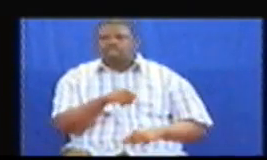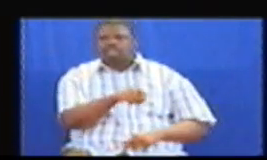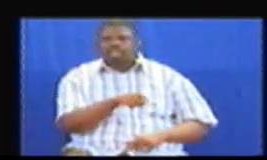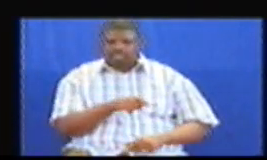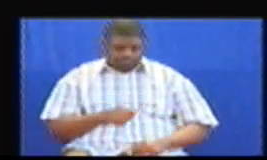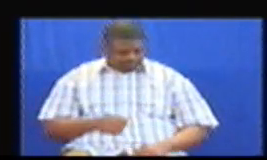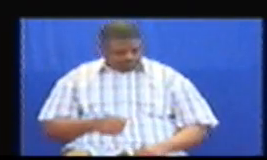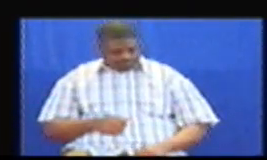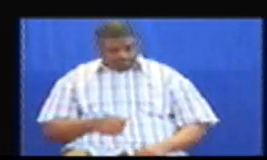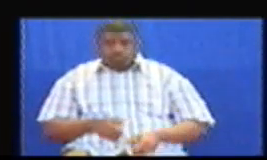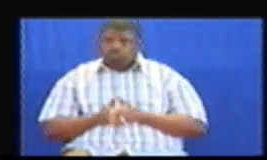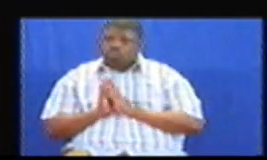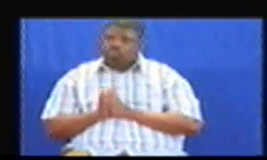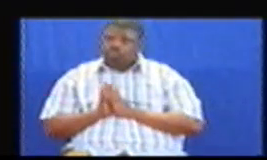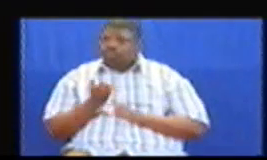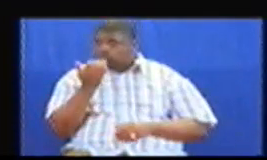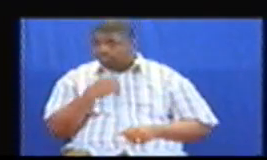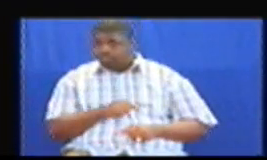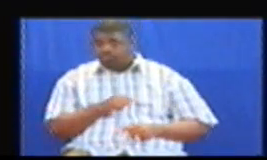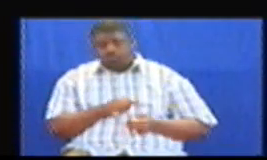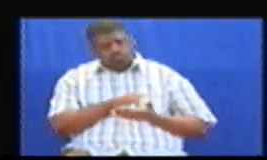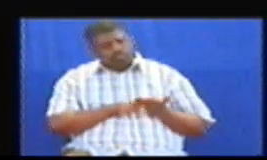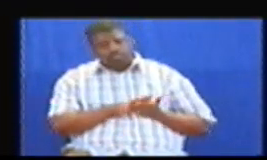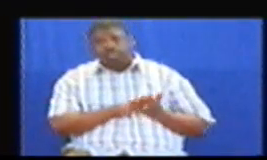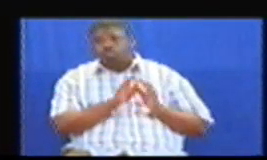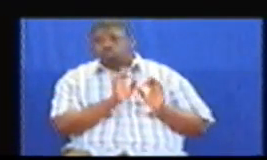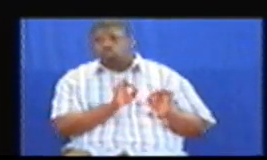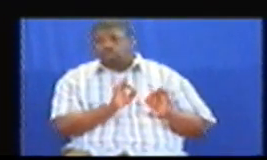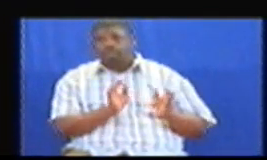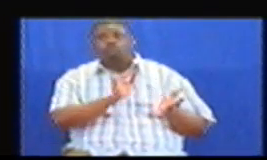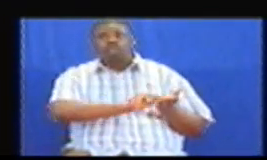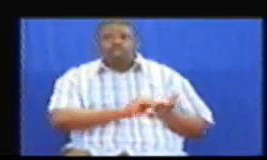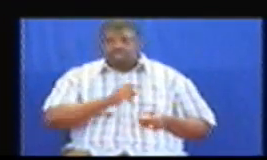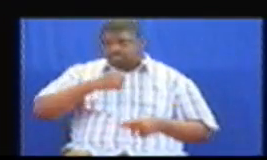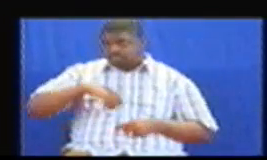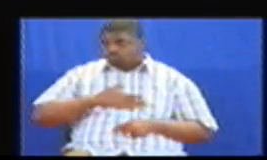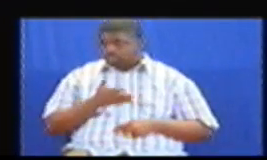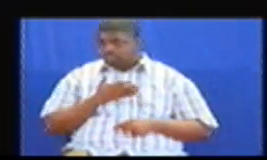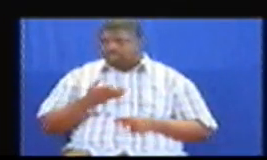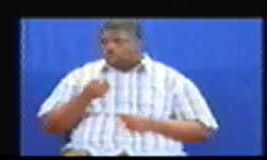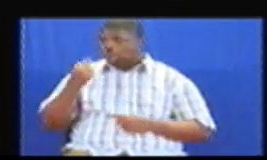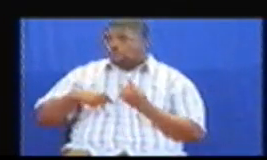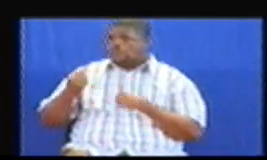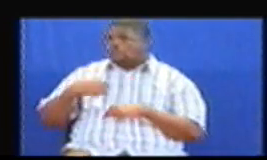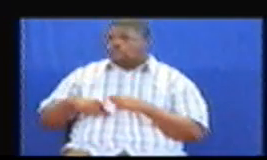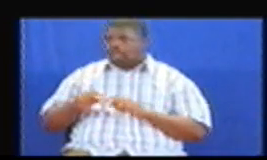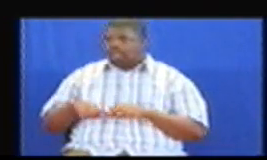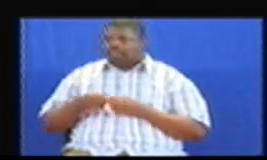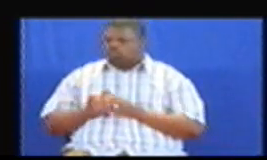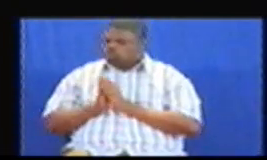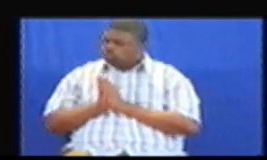Kwa hiyo nimshukuru Mwakiembe kwa msingi mzuri aliyoweka. Sisi wengine tutabeba lawama, lakini nimshukuru